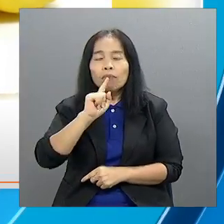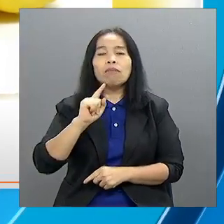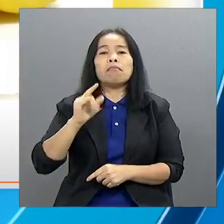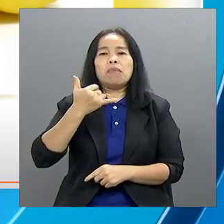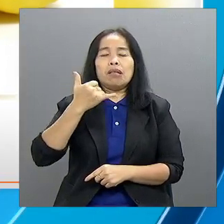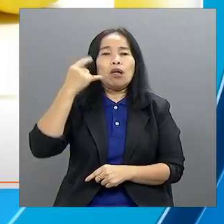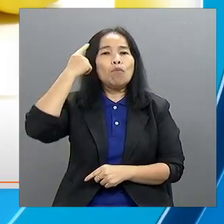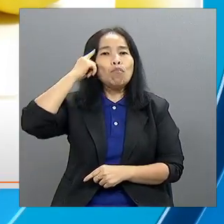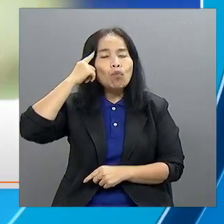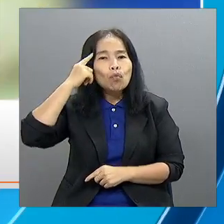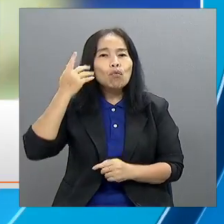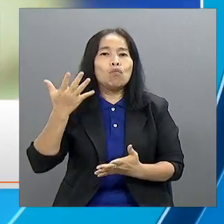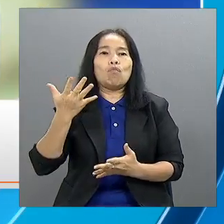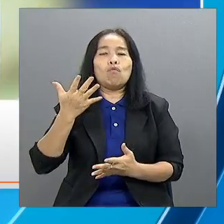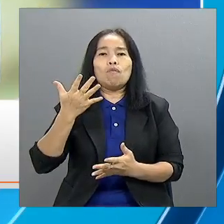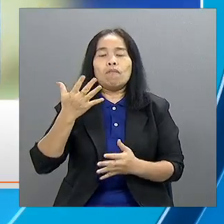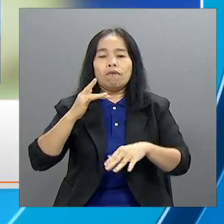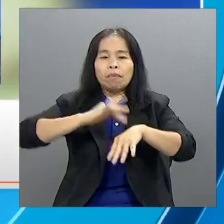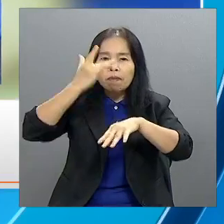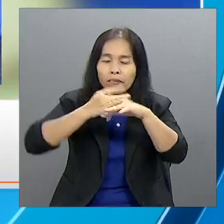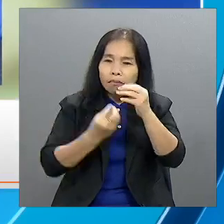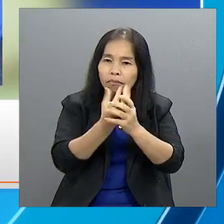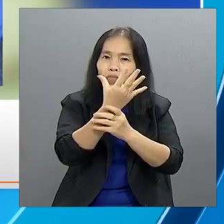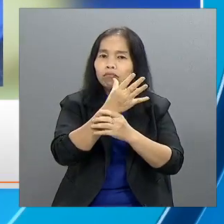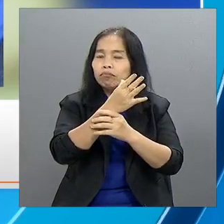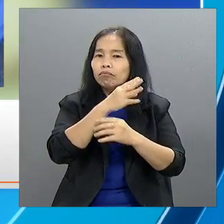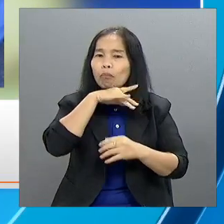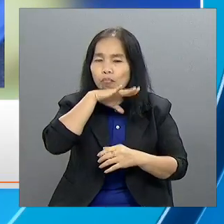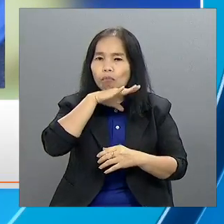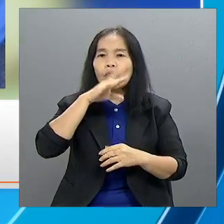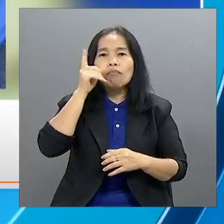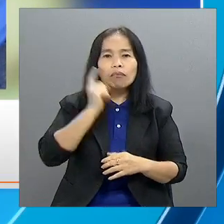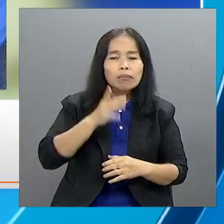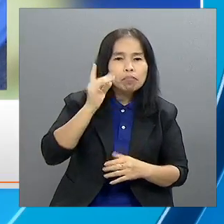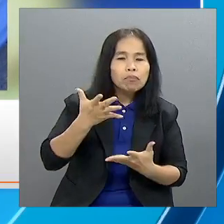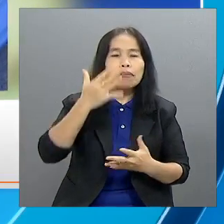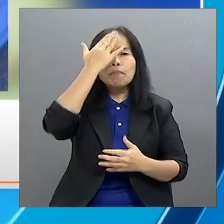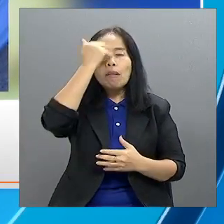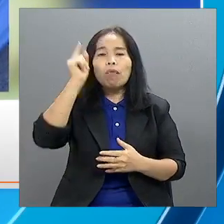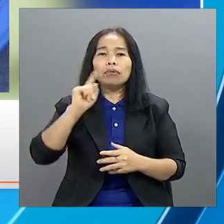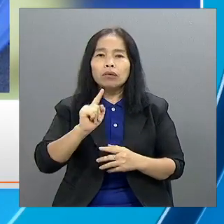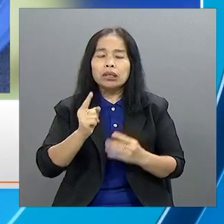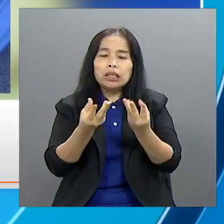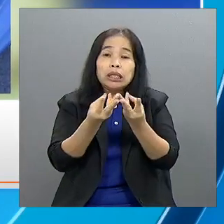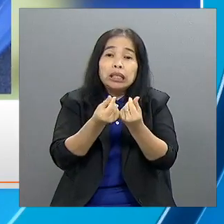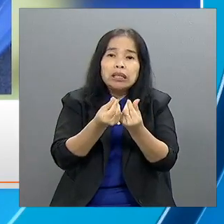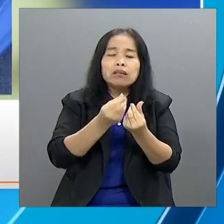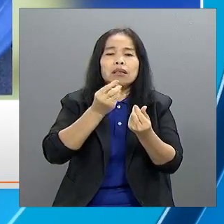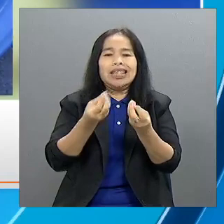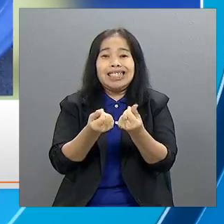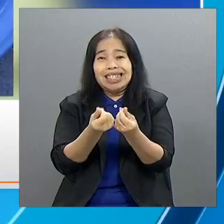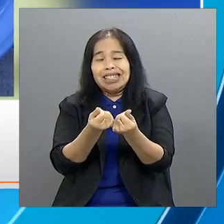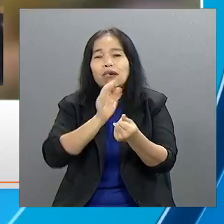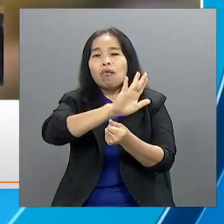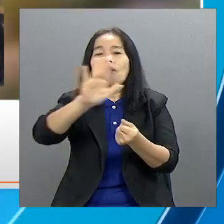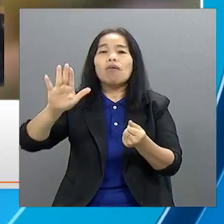พิษอะไรบ้างแต่อันที่เขานำเสนอในรอบที่แล้วเนี่ยมันจะเป็นอาหารเป็นพิษที่เราพบไม่บ่อยเช่นกรอยเนี่ย